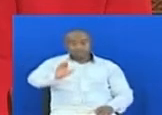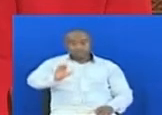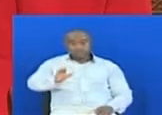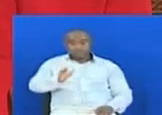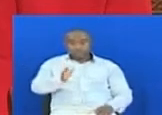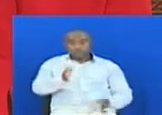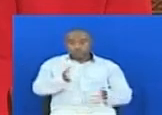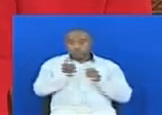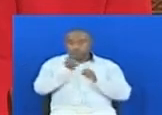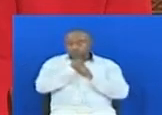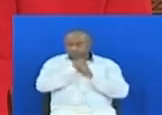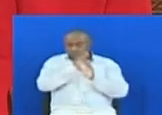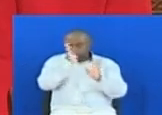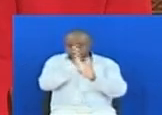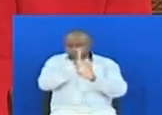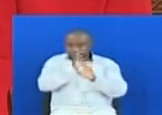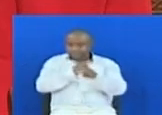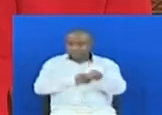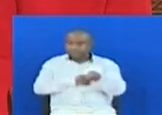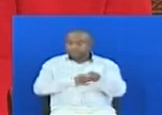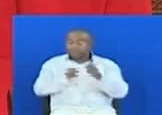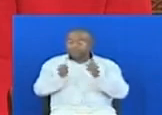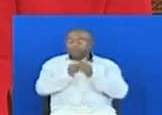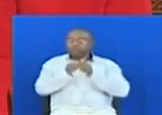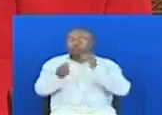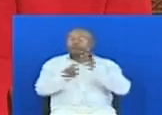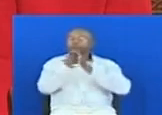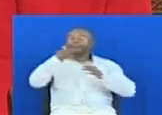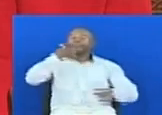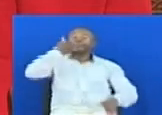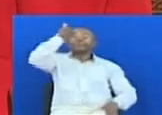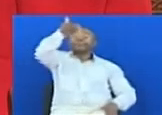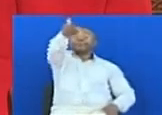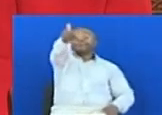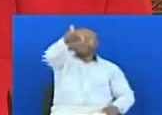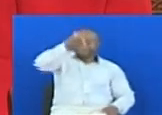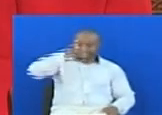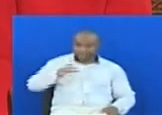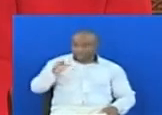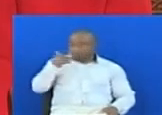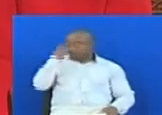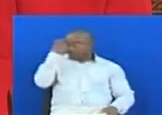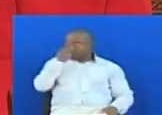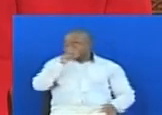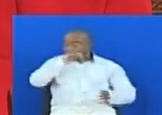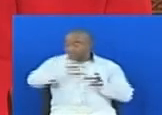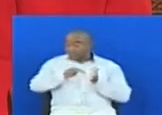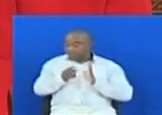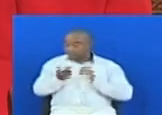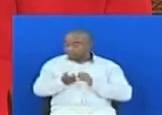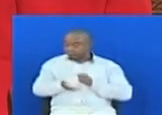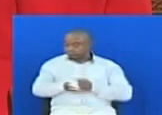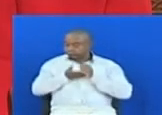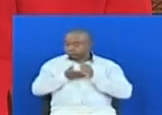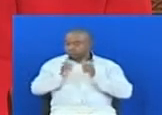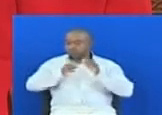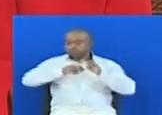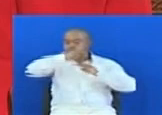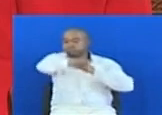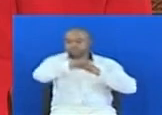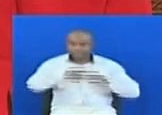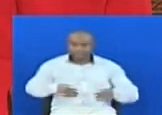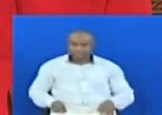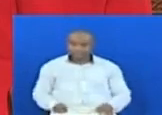kubashiri mambo yanaweza kutokea, lakini kutafuta mikakati ya kuwavusha Watanzania. Na